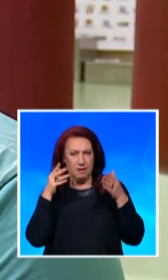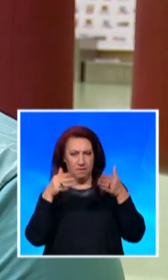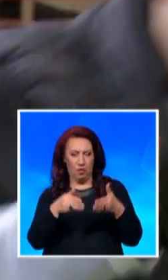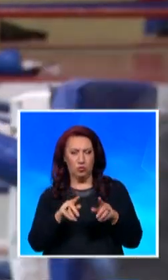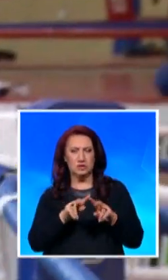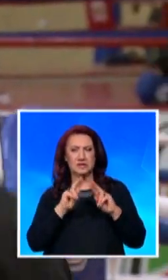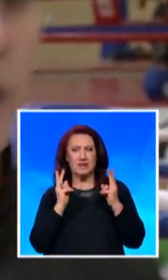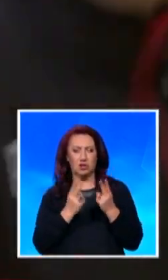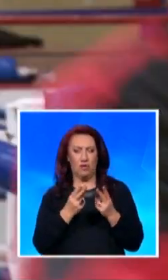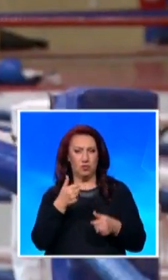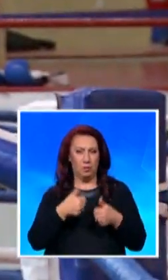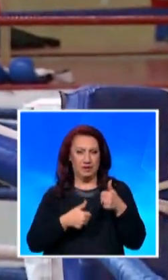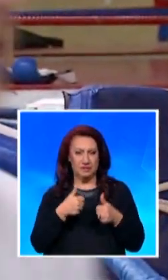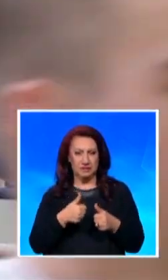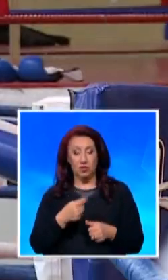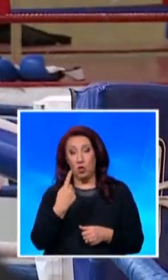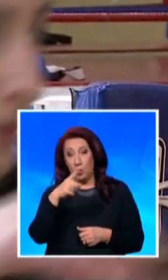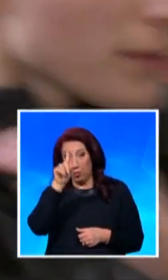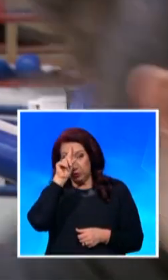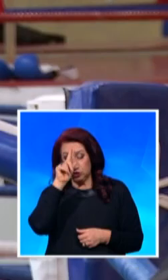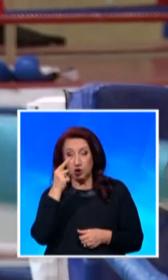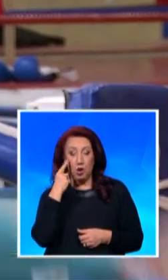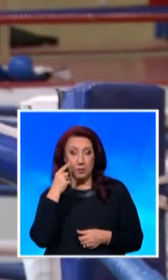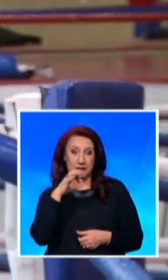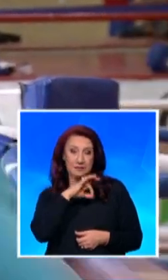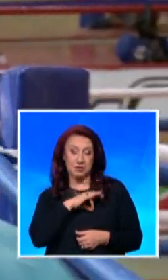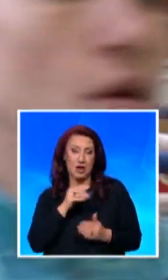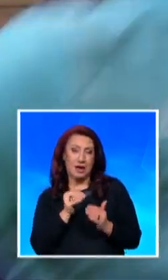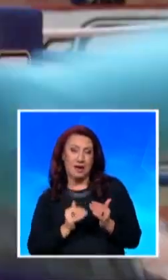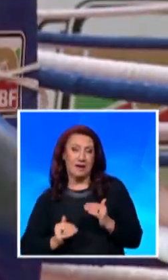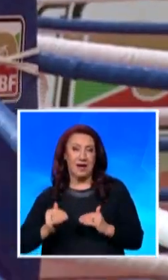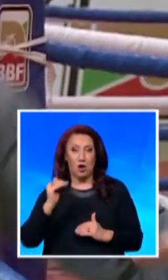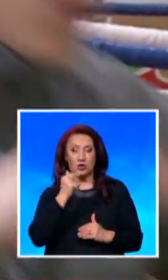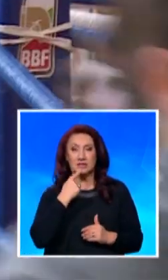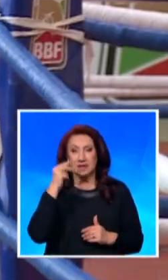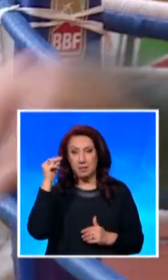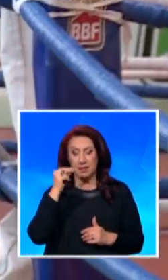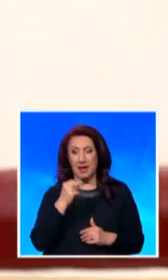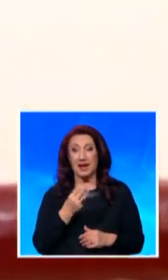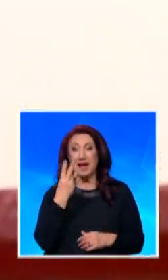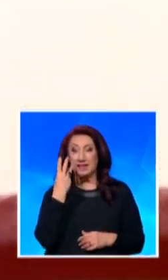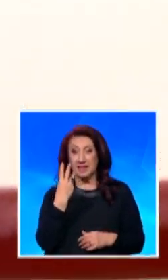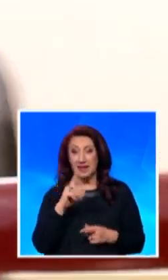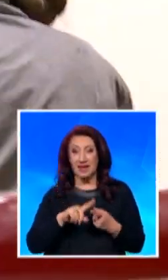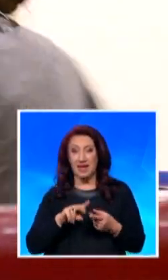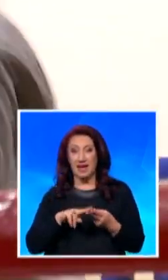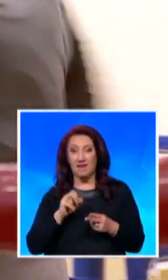март. Боксьорките ни ще се опитат да спечелят рекордните за България при жените 3 квоти.